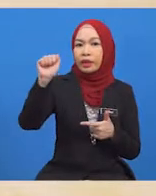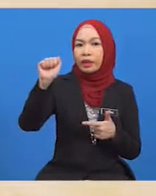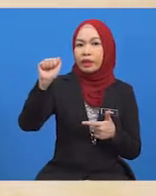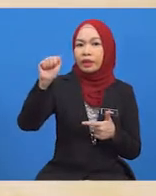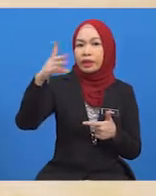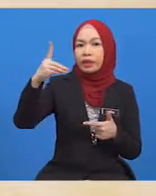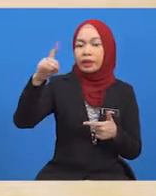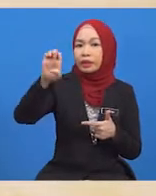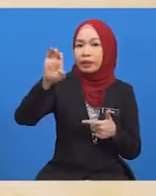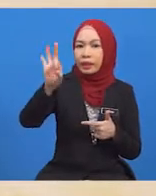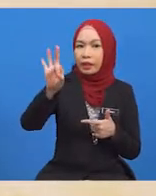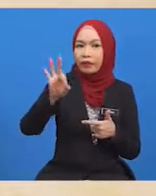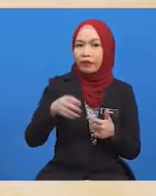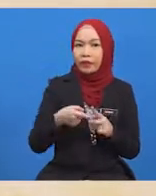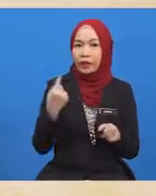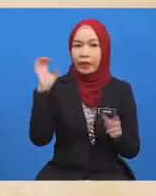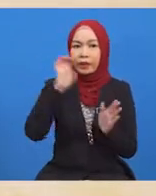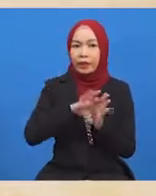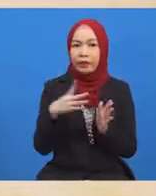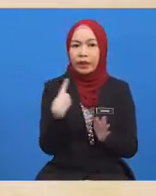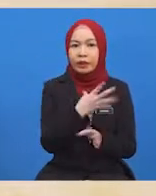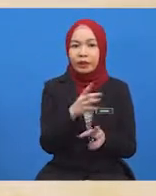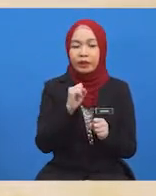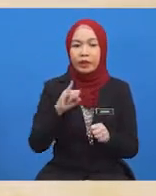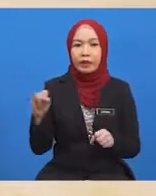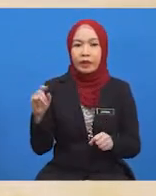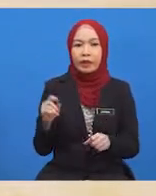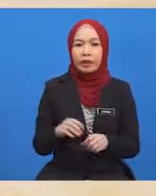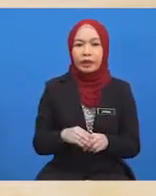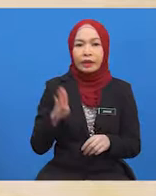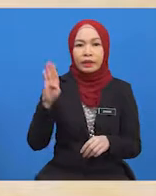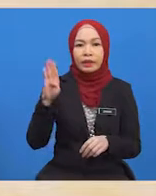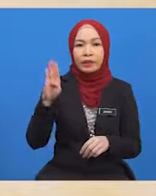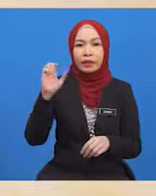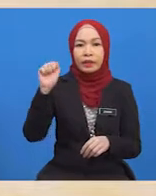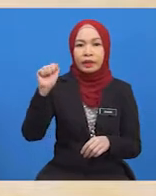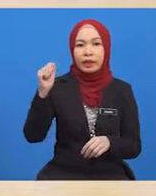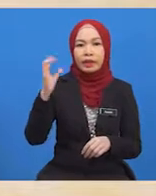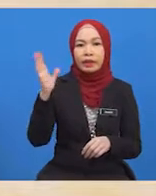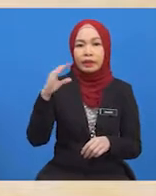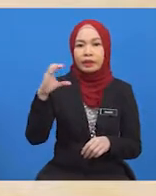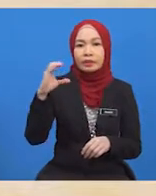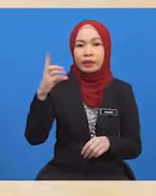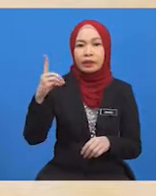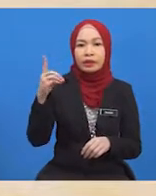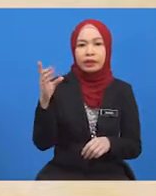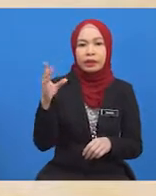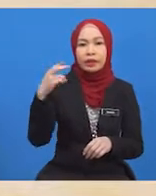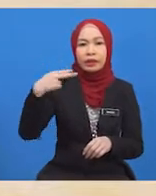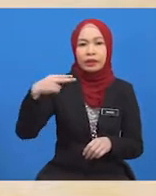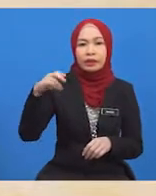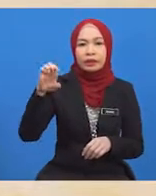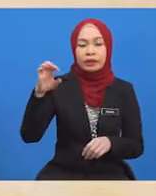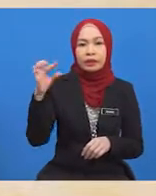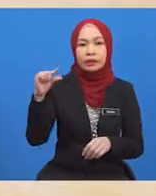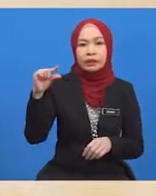Daripada rajah, kita dapati bahawa garis BA, CD, HE dan GF merupakan garis